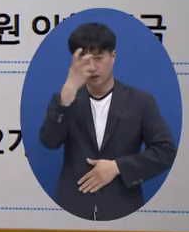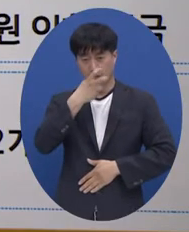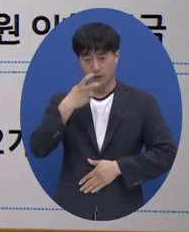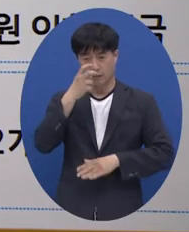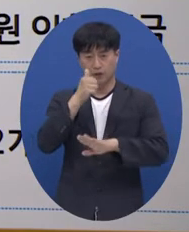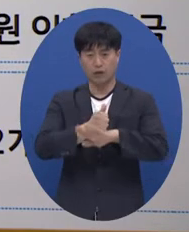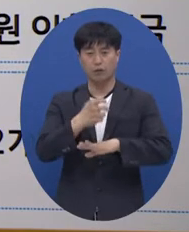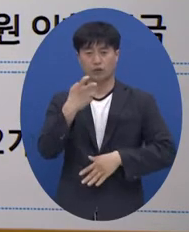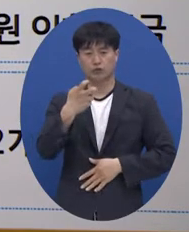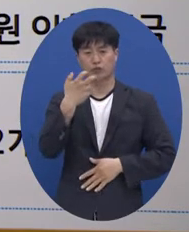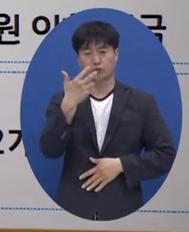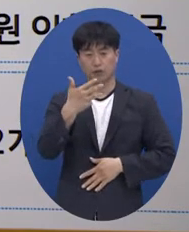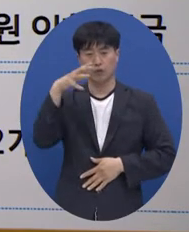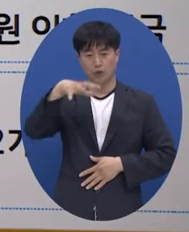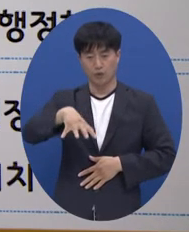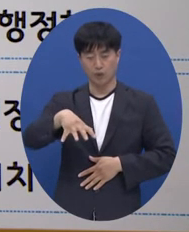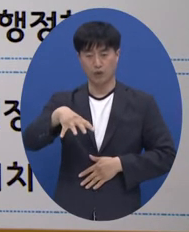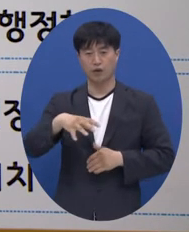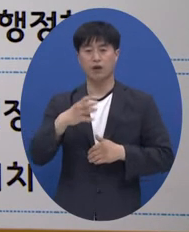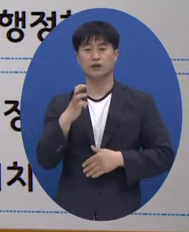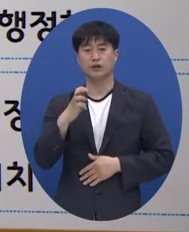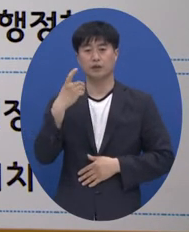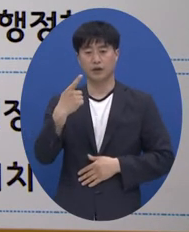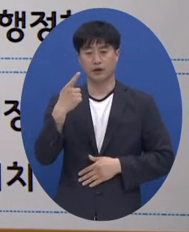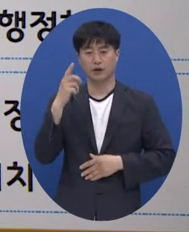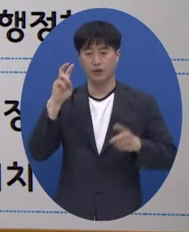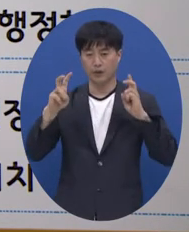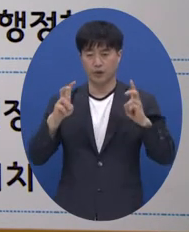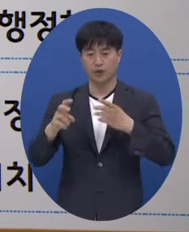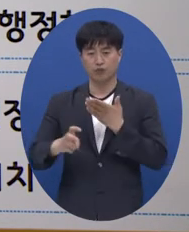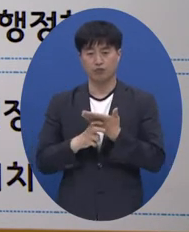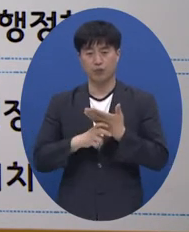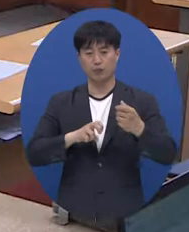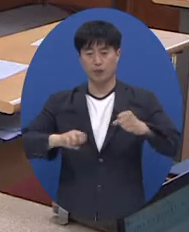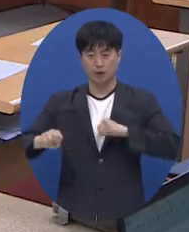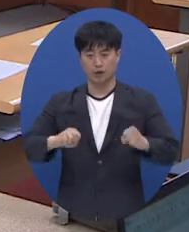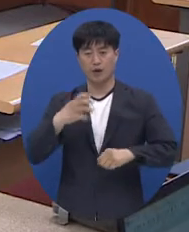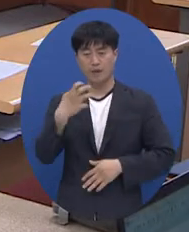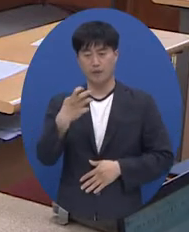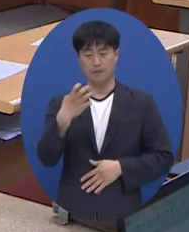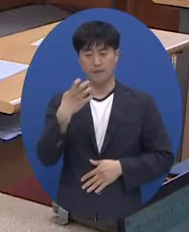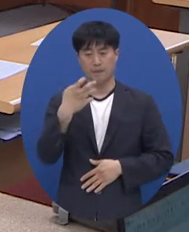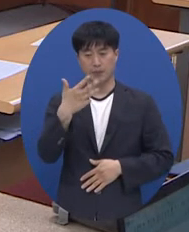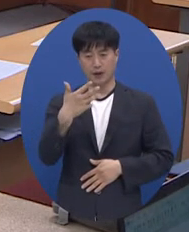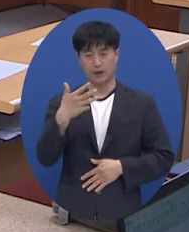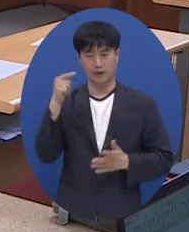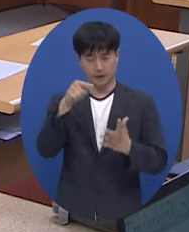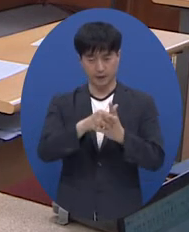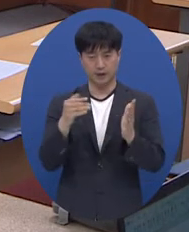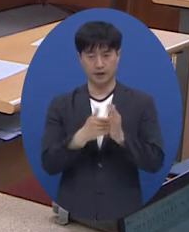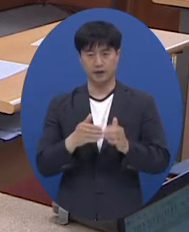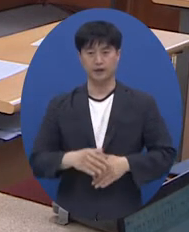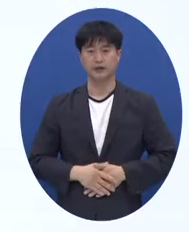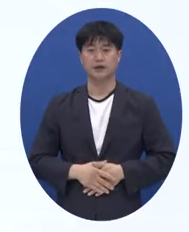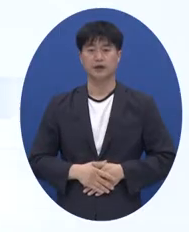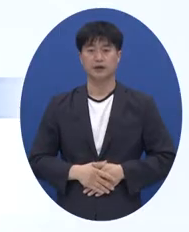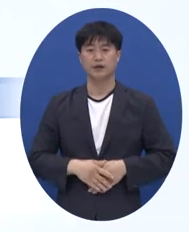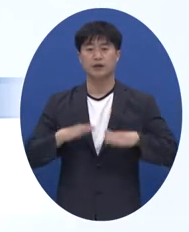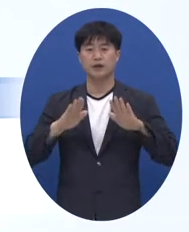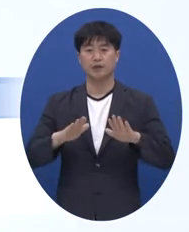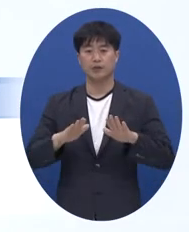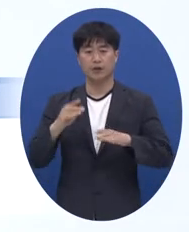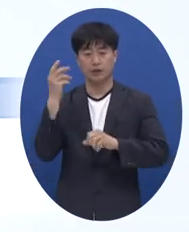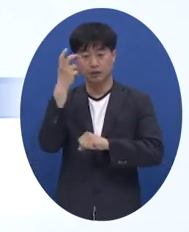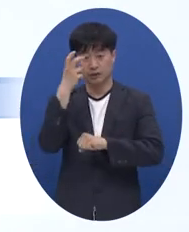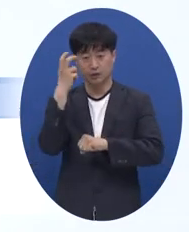결과 28개 현장에서 41개 업체의 불법 행위 18건을 적발했다고 밝혔습니다. 이번